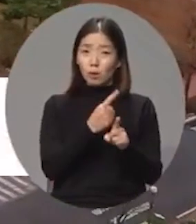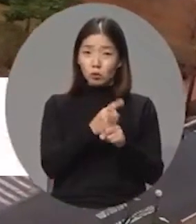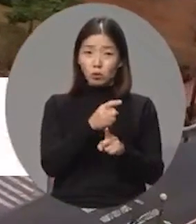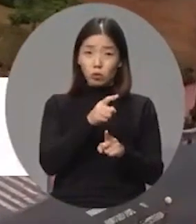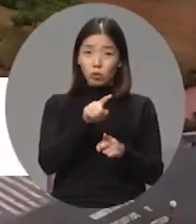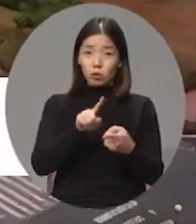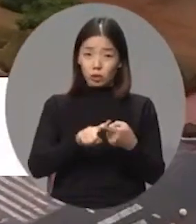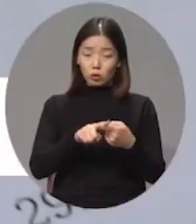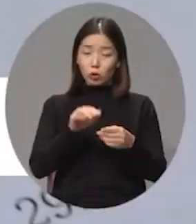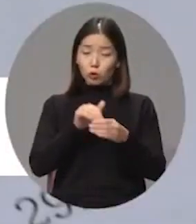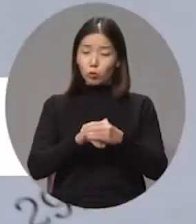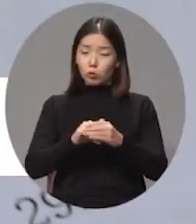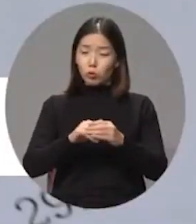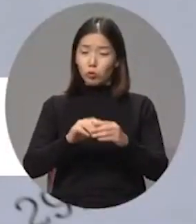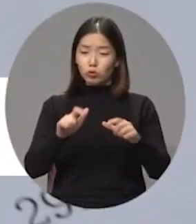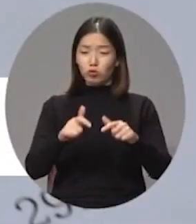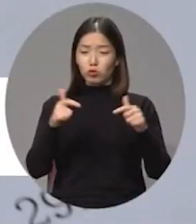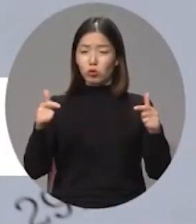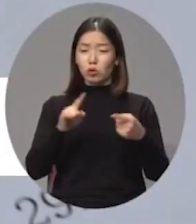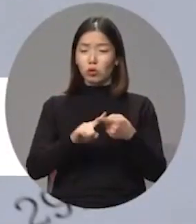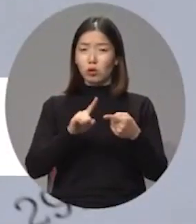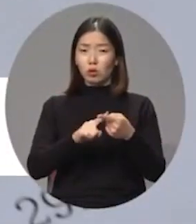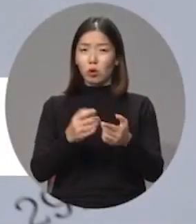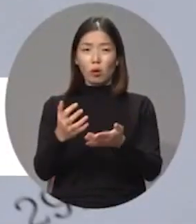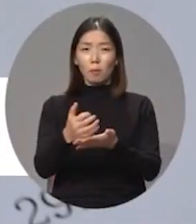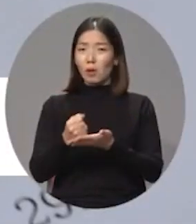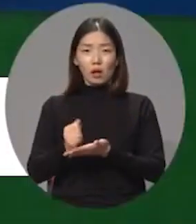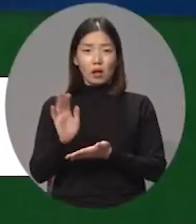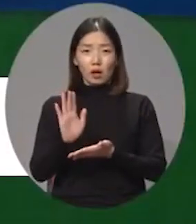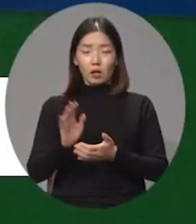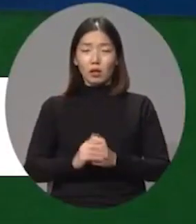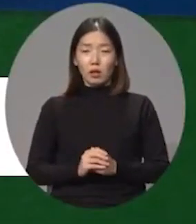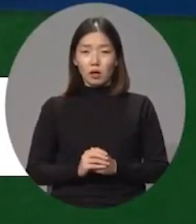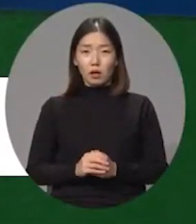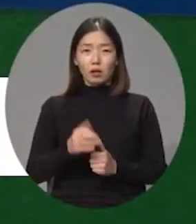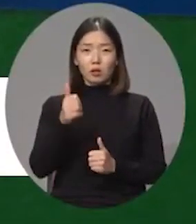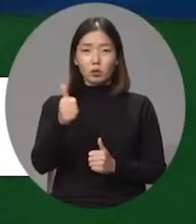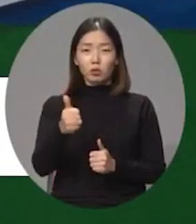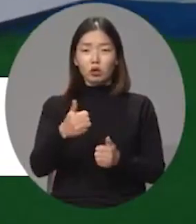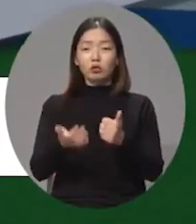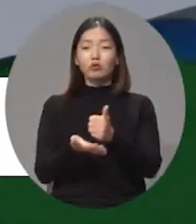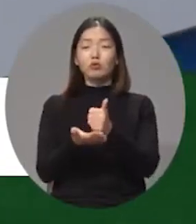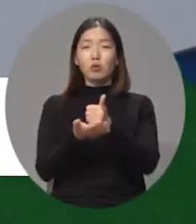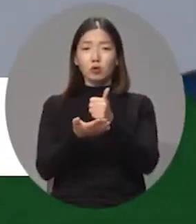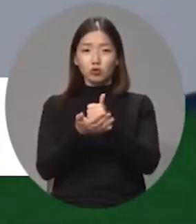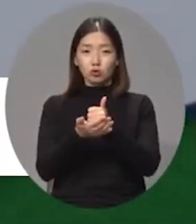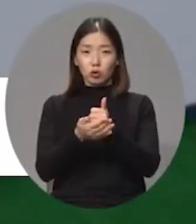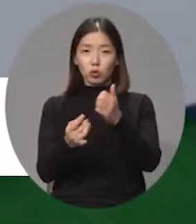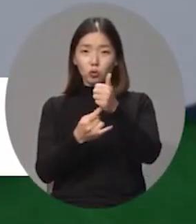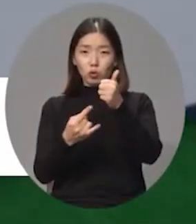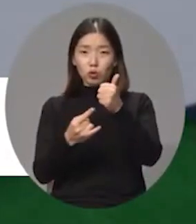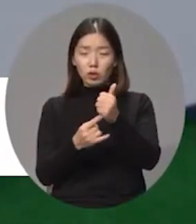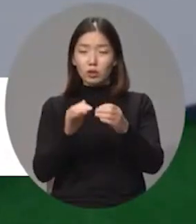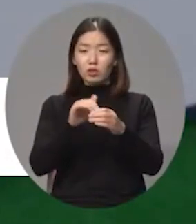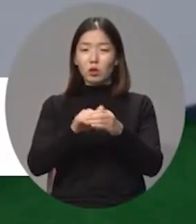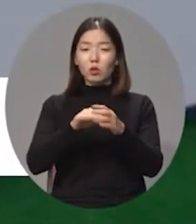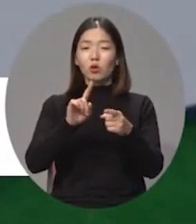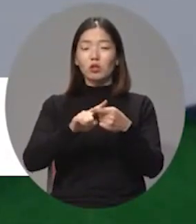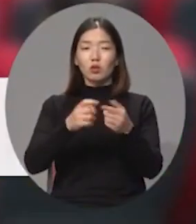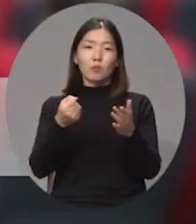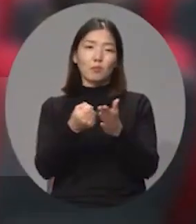투표 참여 비율 확대는 받아들여지지 않았고 총장 임용 추천 위원회는 선거 일정 등을